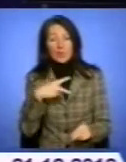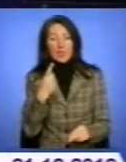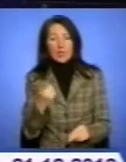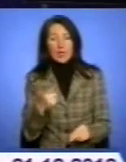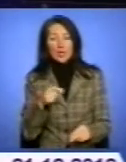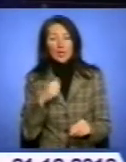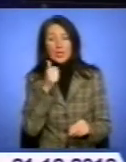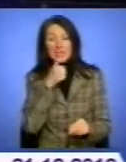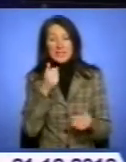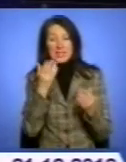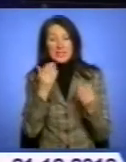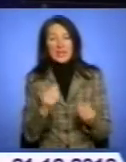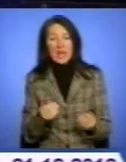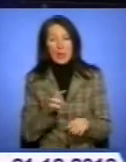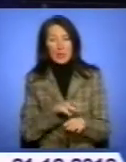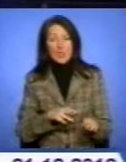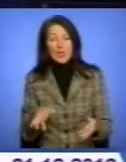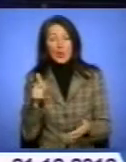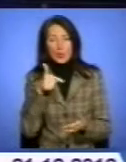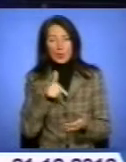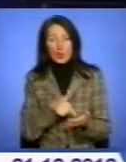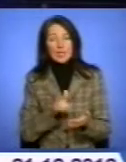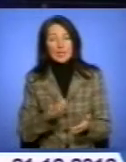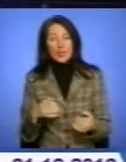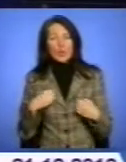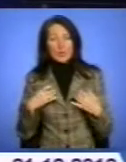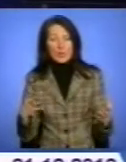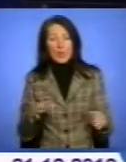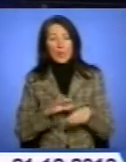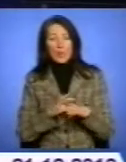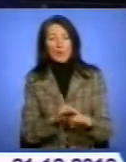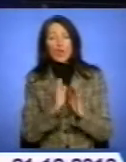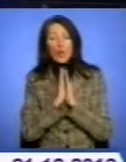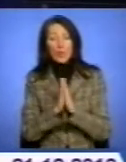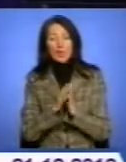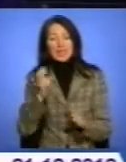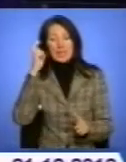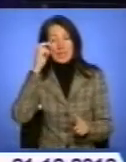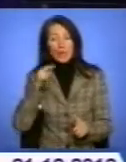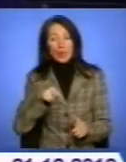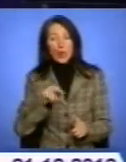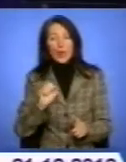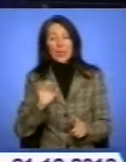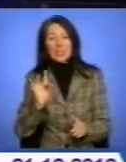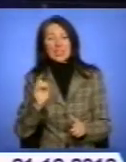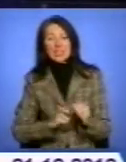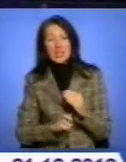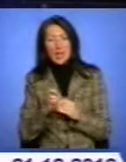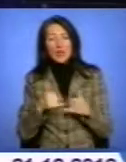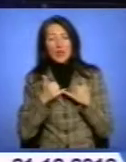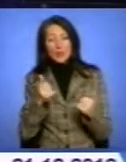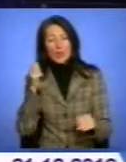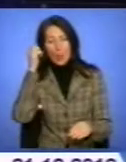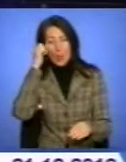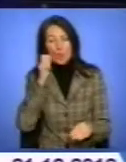Дня міліції у столиці відбулися урочистості. Провели молебень у Києво-Печерській лаврі та вшанували пам'ять міліціонерів, які